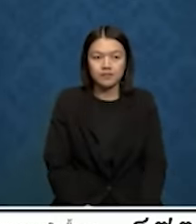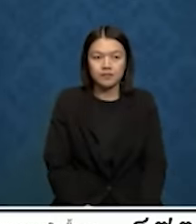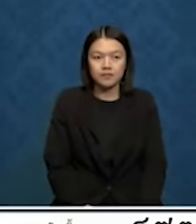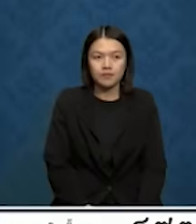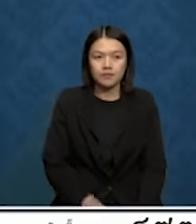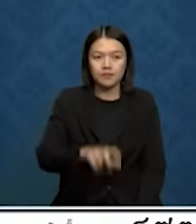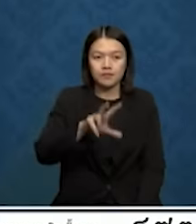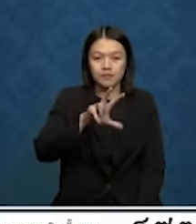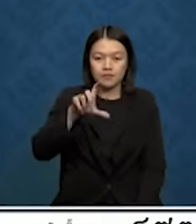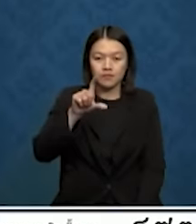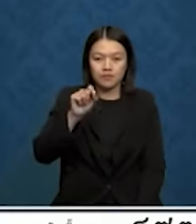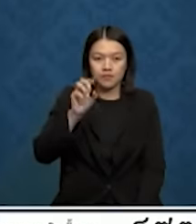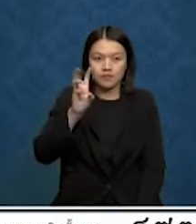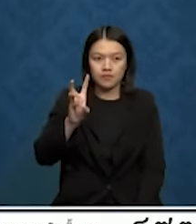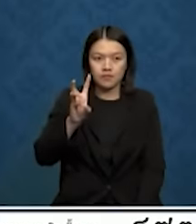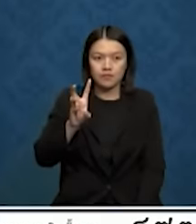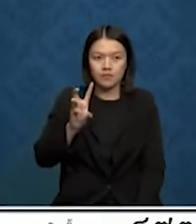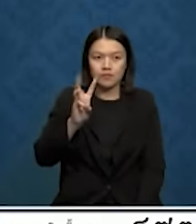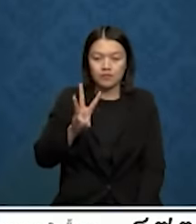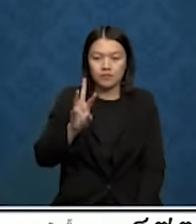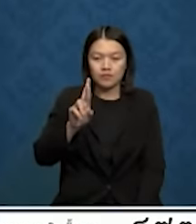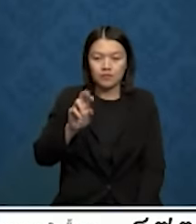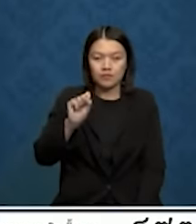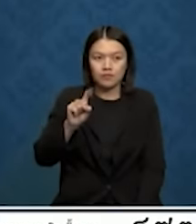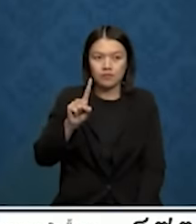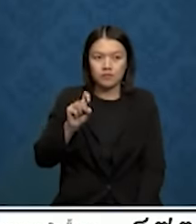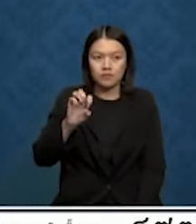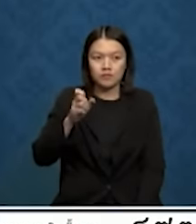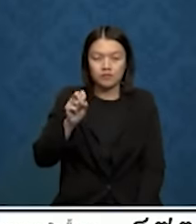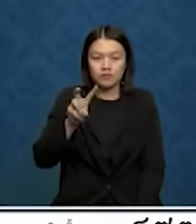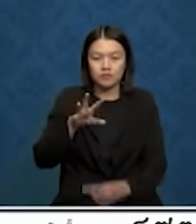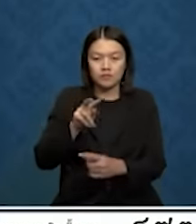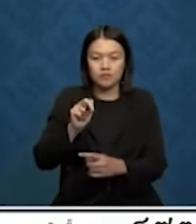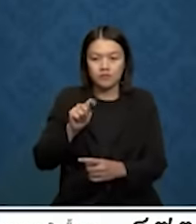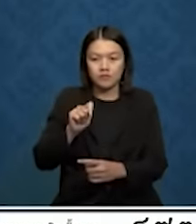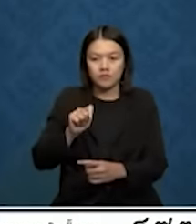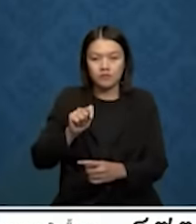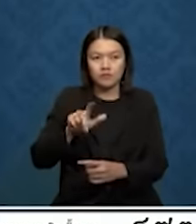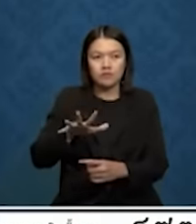326นายวรสิทธิ์เรียงประสิทธิ ์เห็นชอบครับ